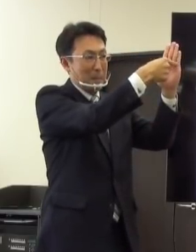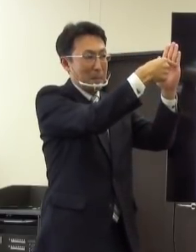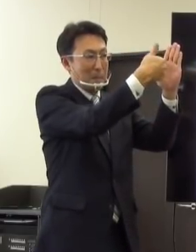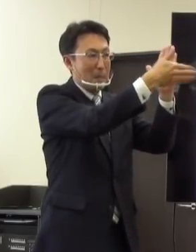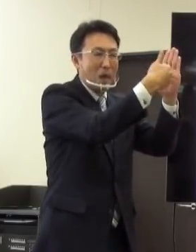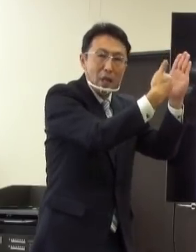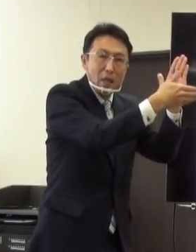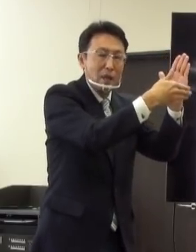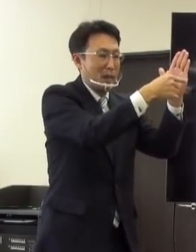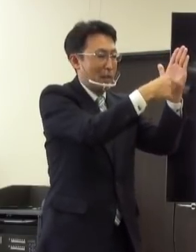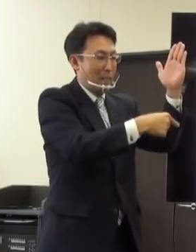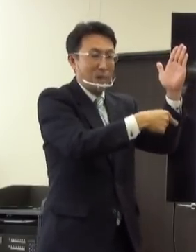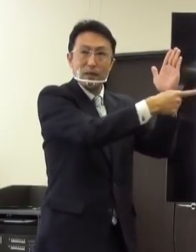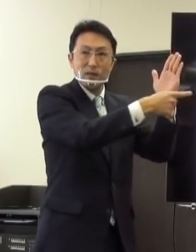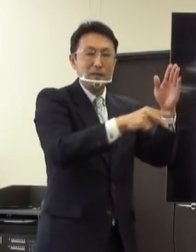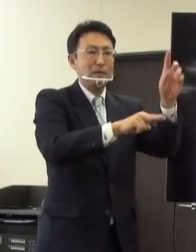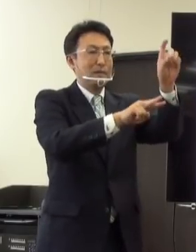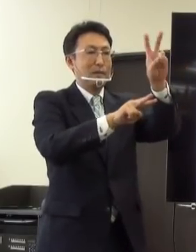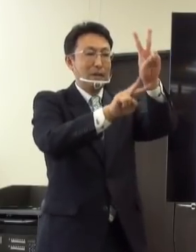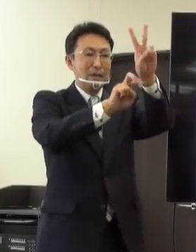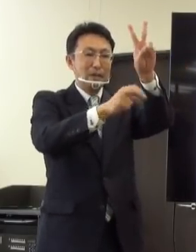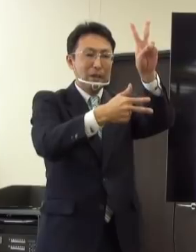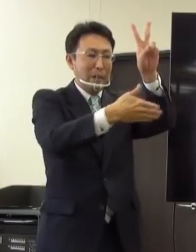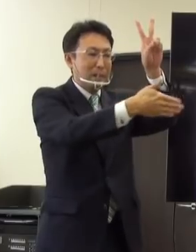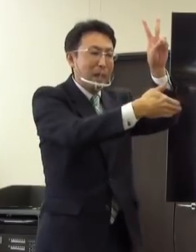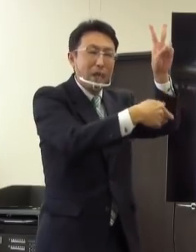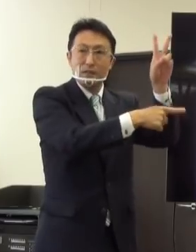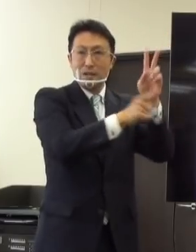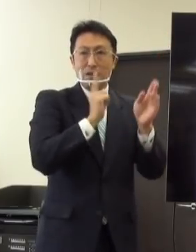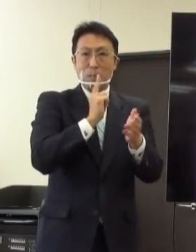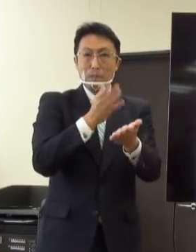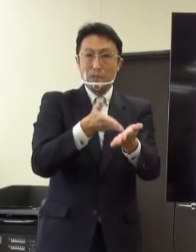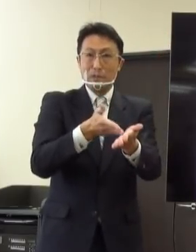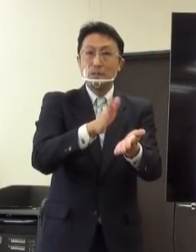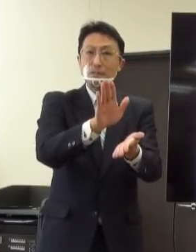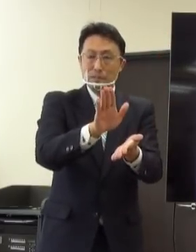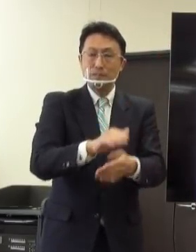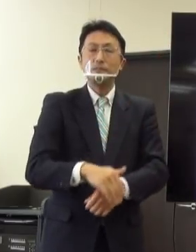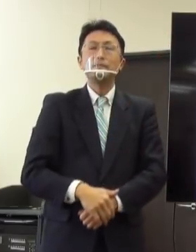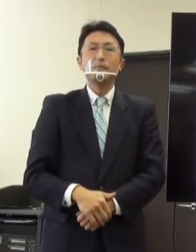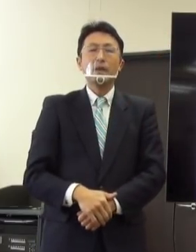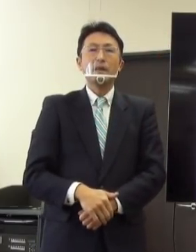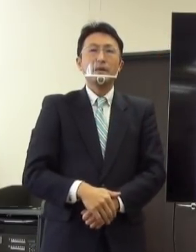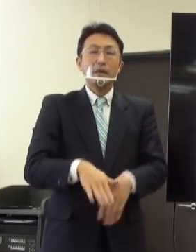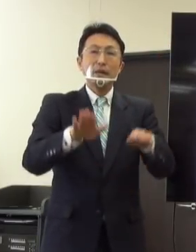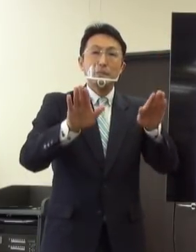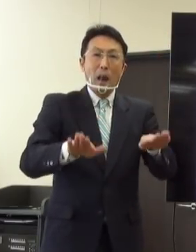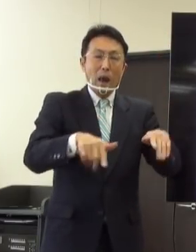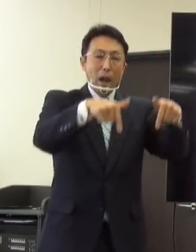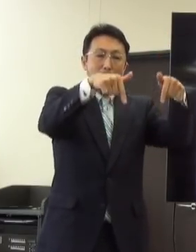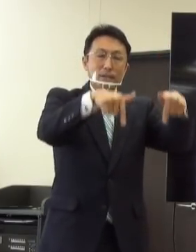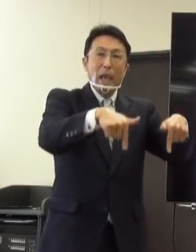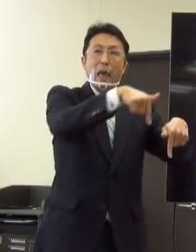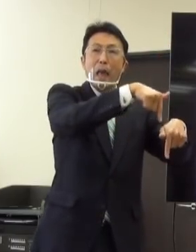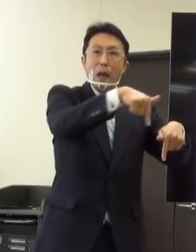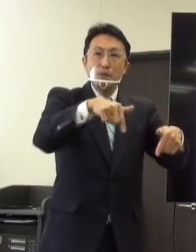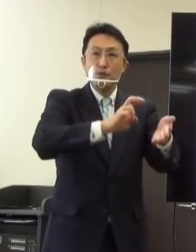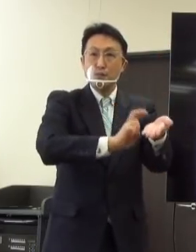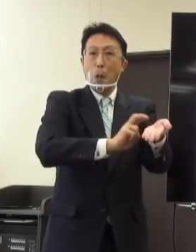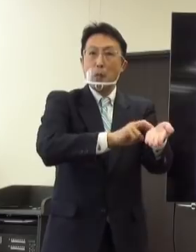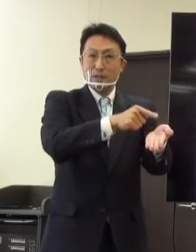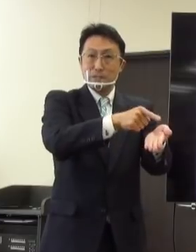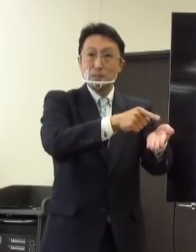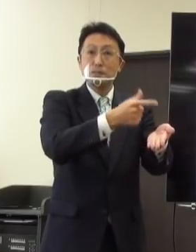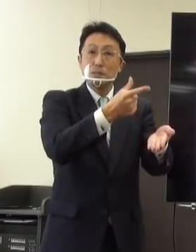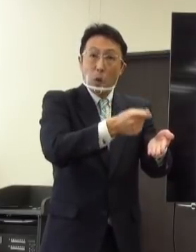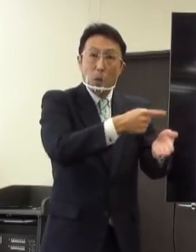が埋まってないというようなお話されてましたけれども、これまたこれ福島整備病院がまた休止というふうになると、なおこ